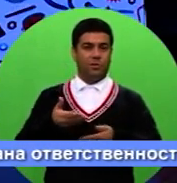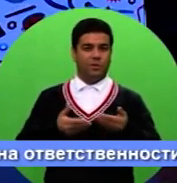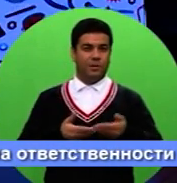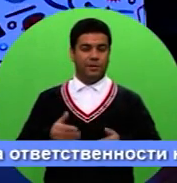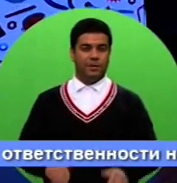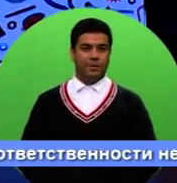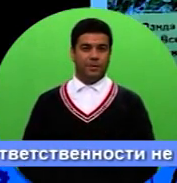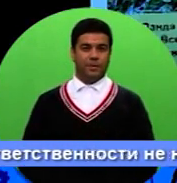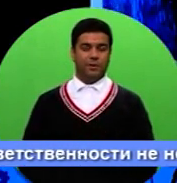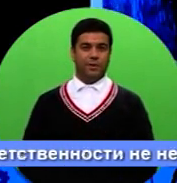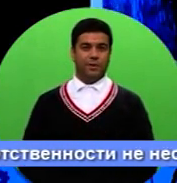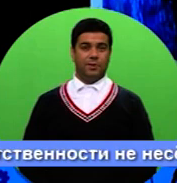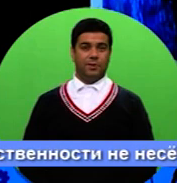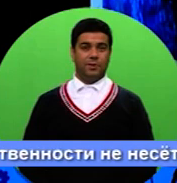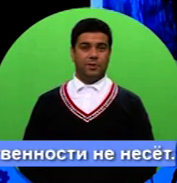во время еды.